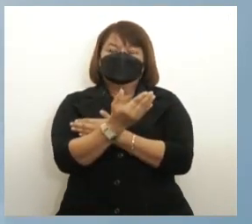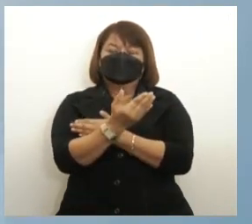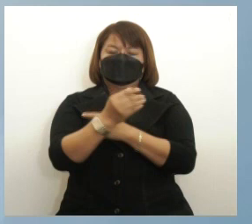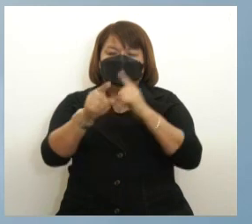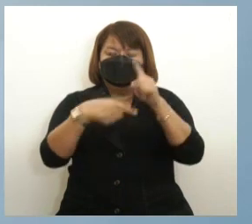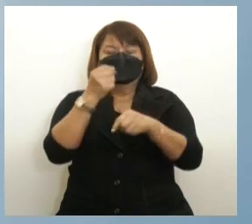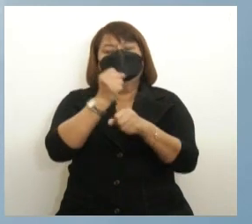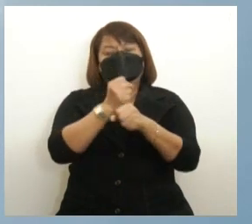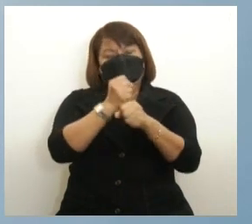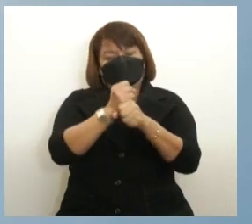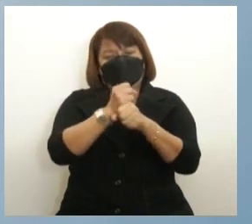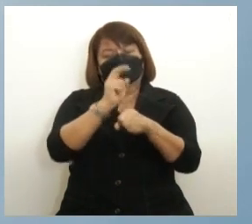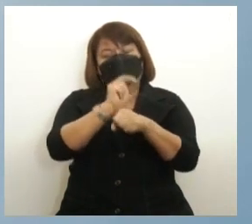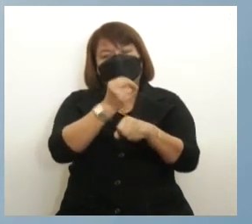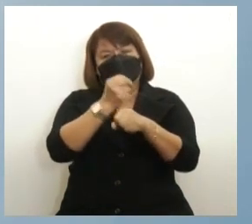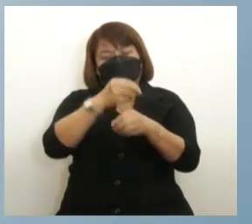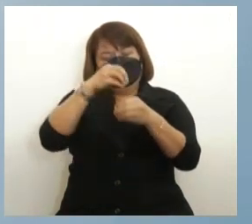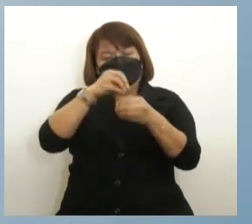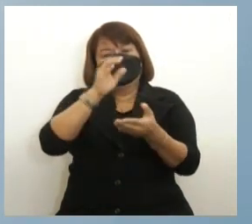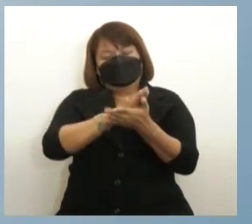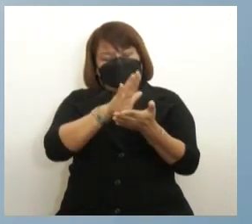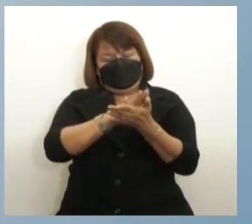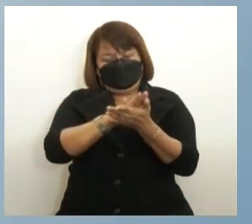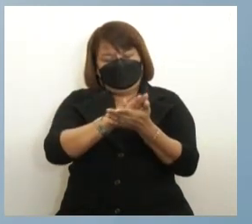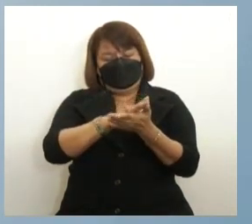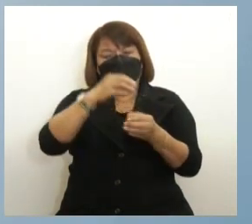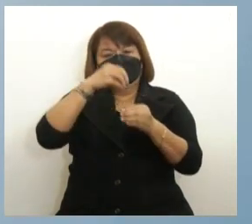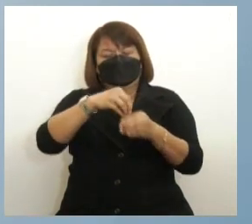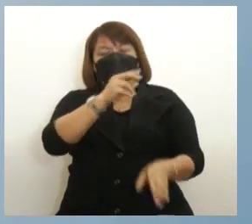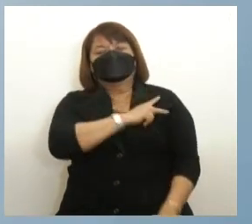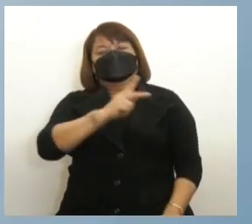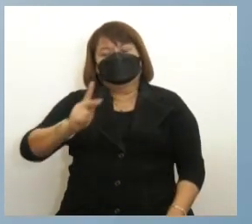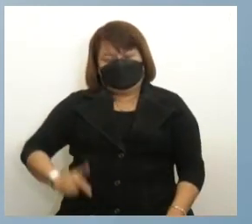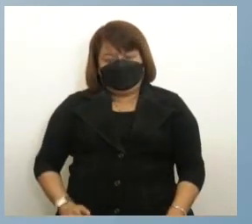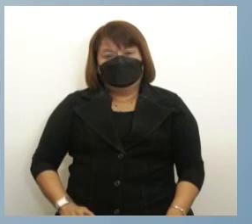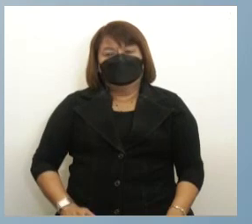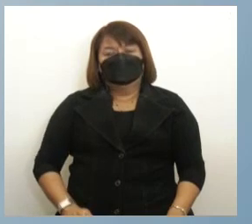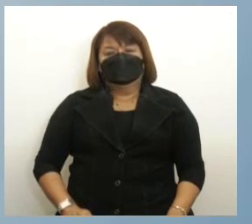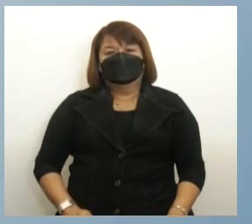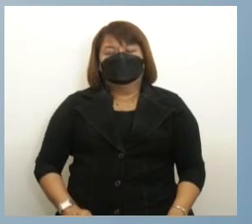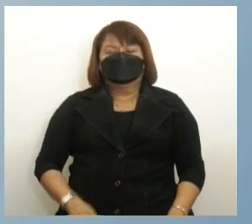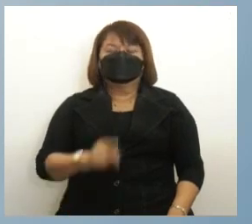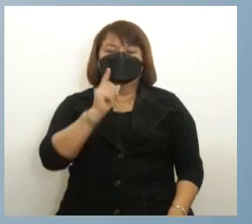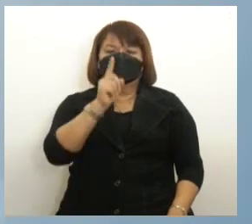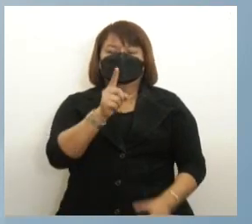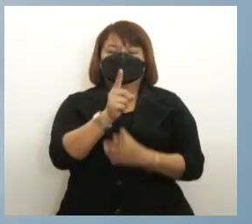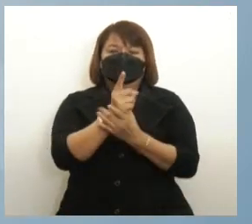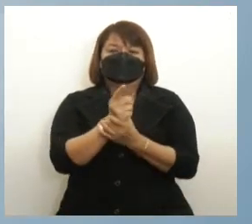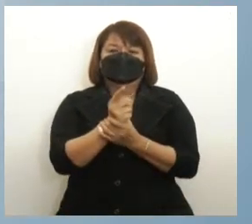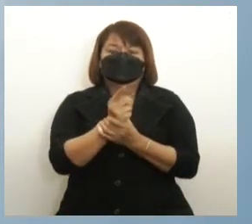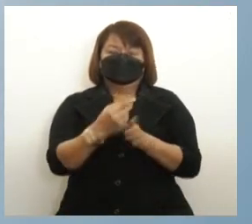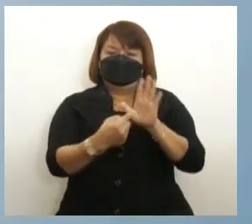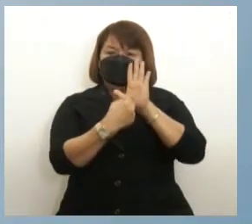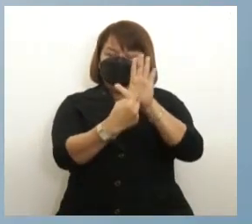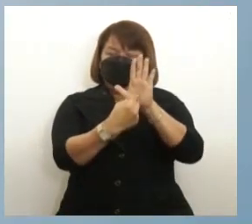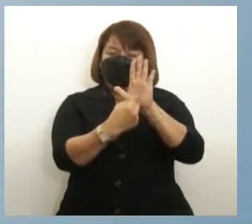ภารกิจในโรงเรียนซึ่งเป็นโรงเรียนในพระราชูปถัมภ์ก็ถือว่าเป็นต้นแบบใน